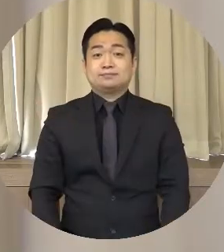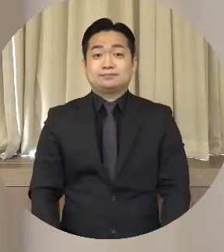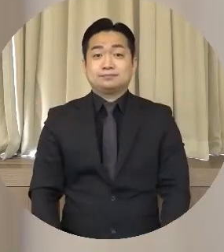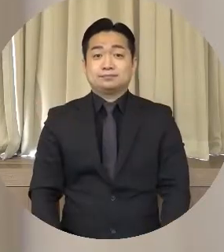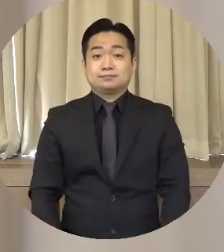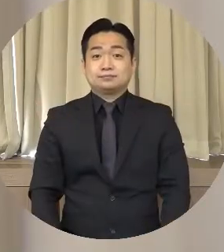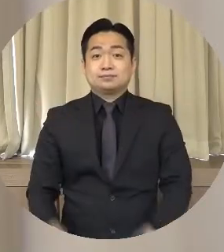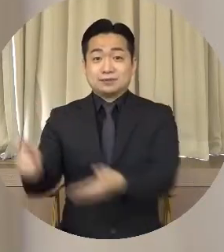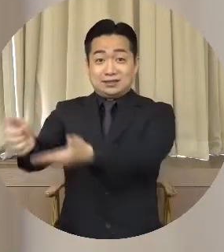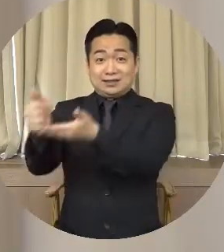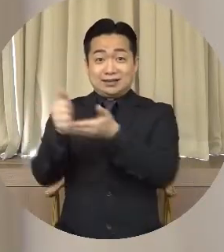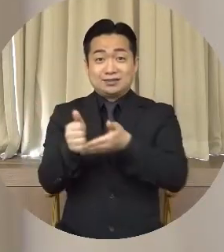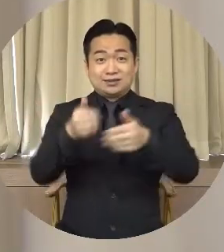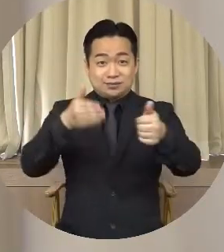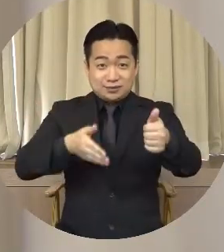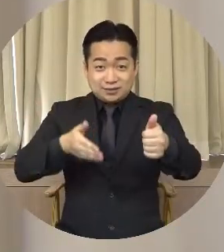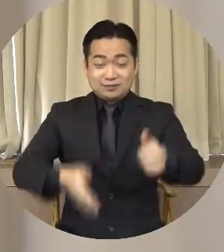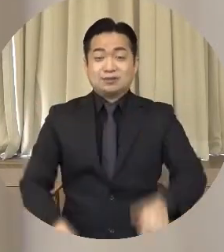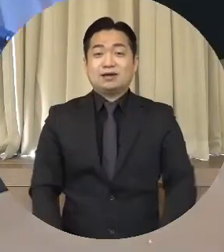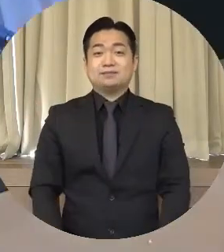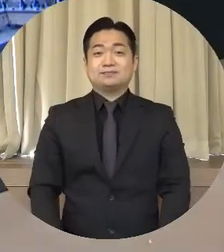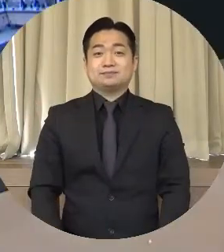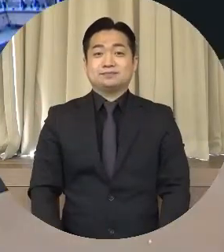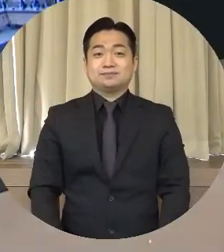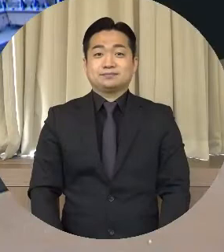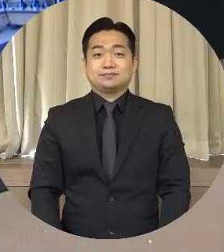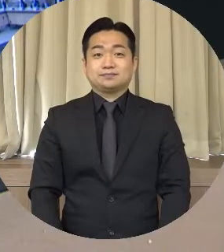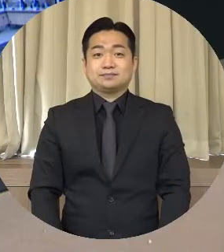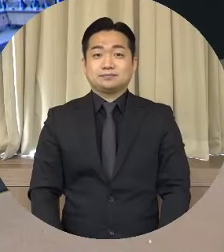단상 앞으로 예, 나와주시기 바랍니다.